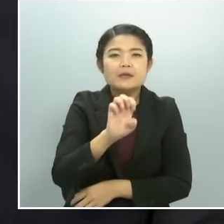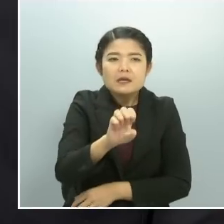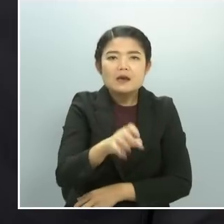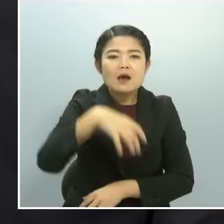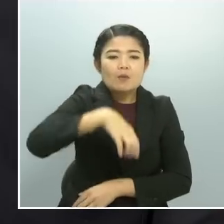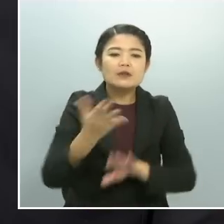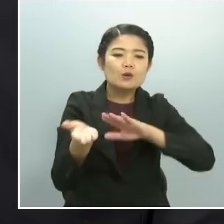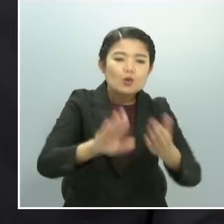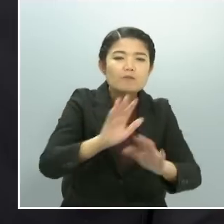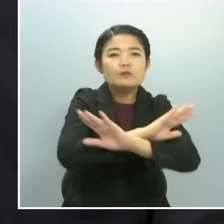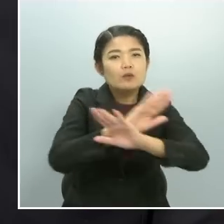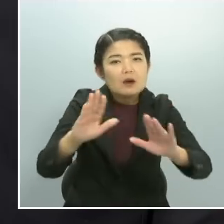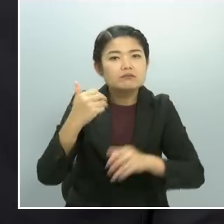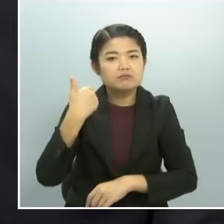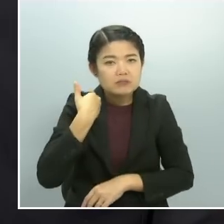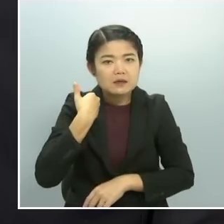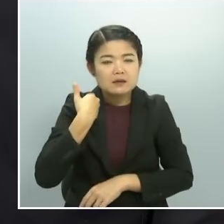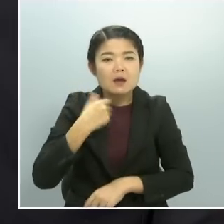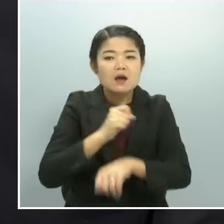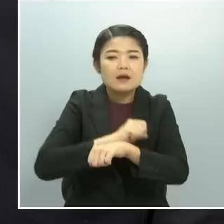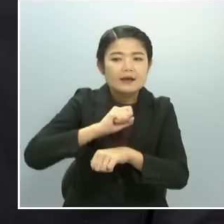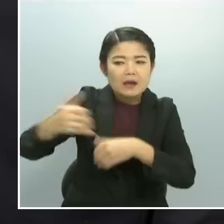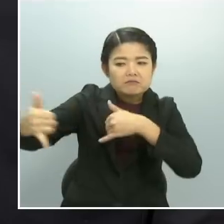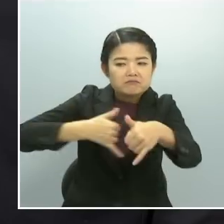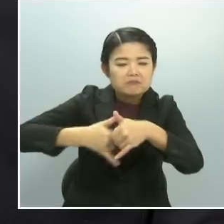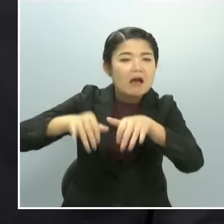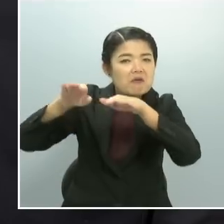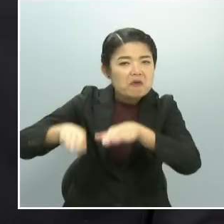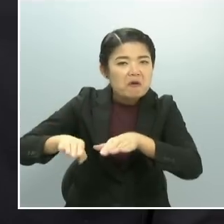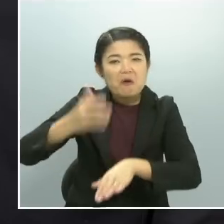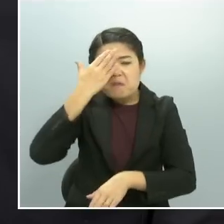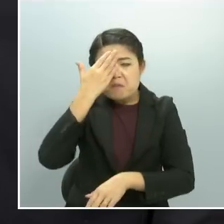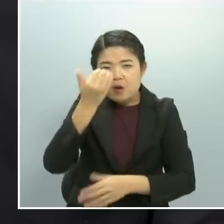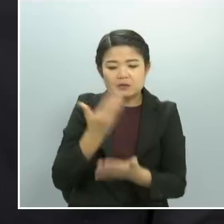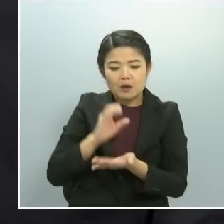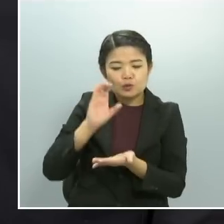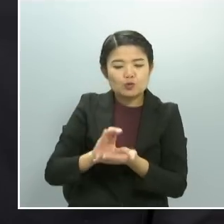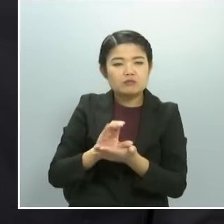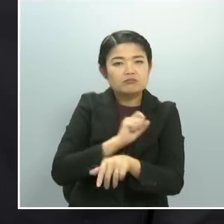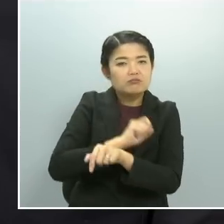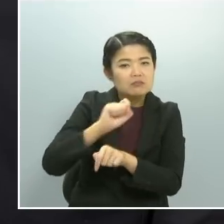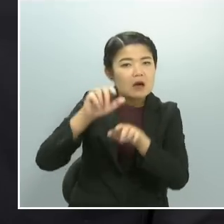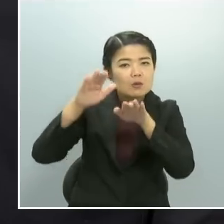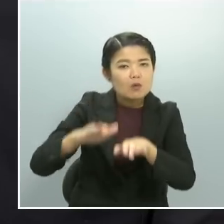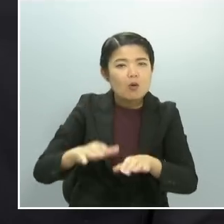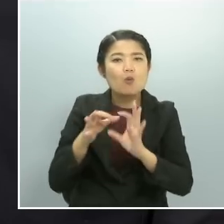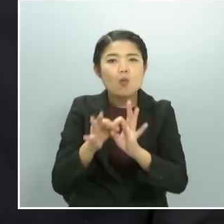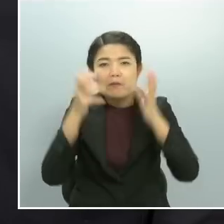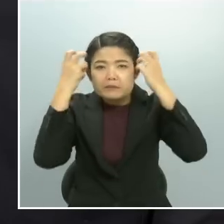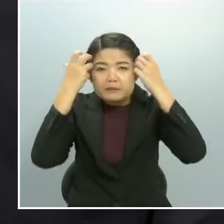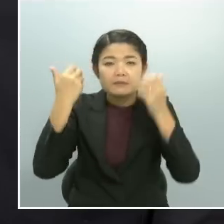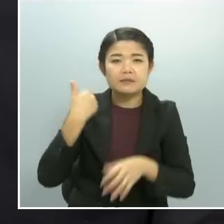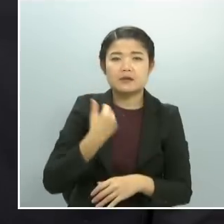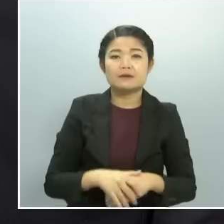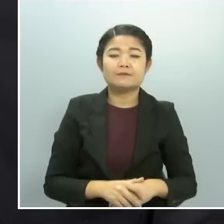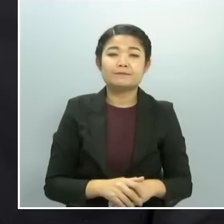จากและเลิกกิจการหรือการลดจำนวนแรงงานเพื่อลดภาระต้นทุนค่าแรงอย่างที่หลายภาคส่วนเป็นกังวลทั้งนี้ยังไม่